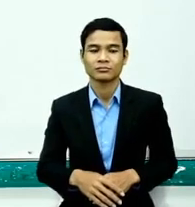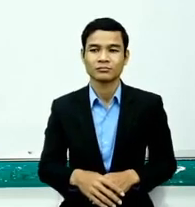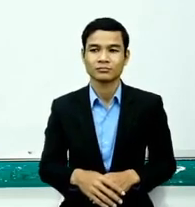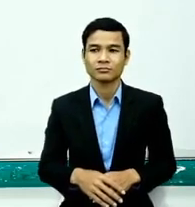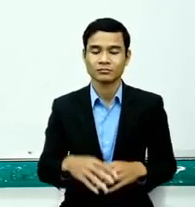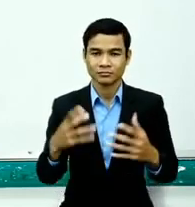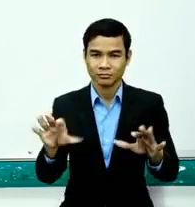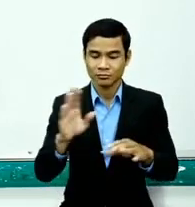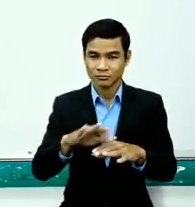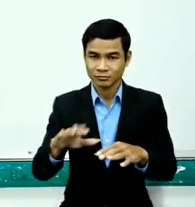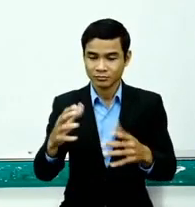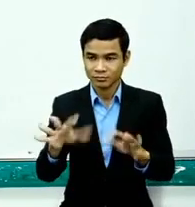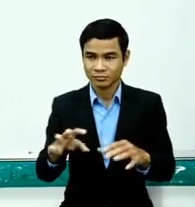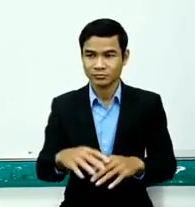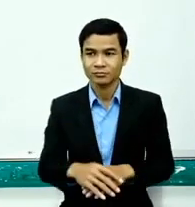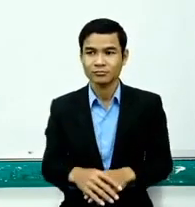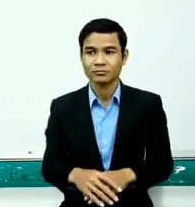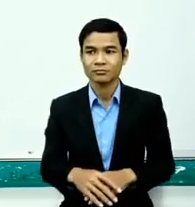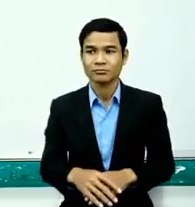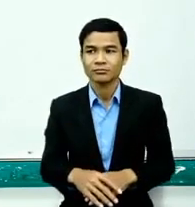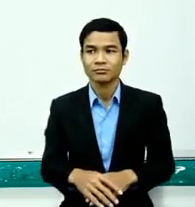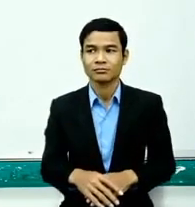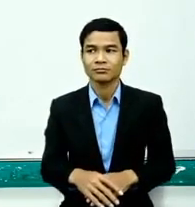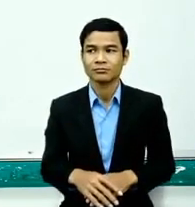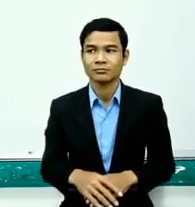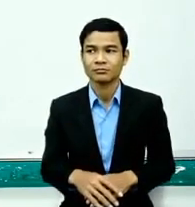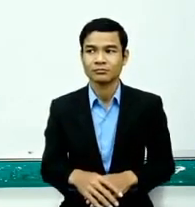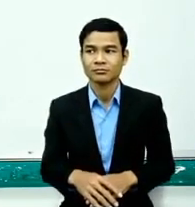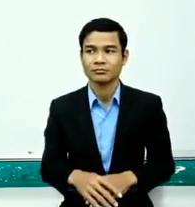ចារួចរាល់ហើយឬនៅកូន